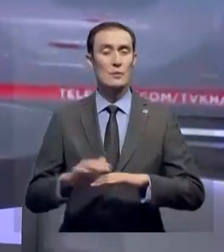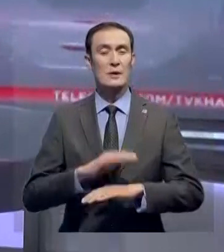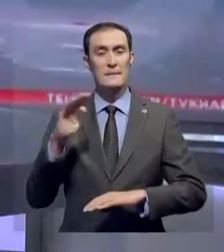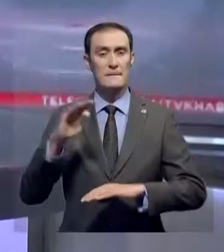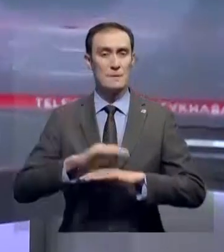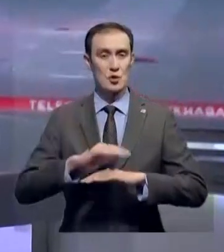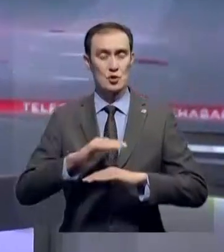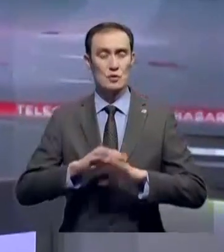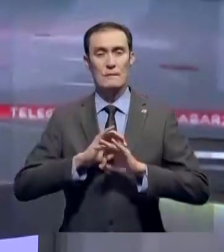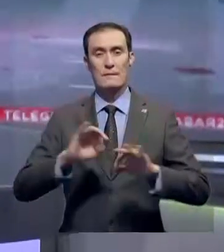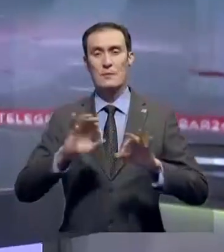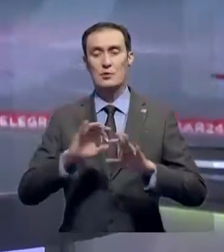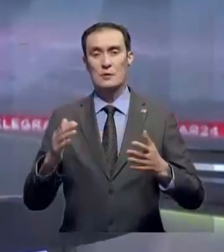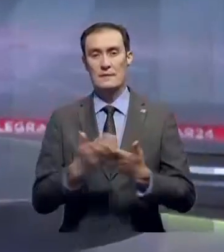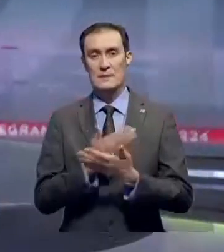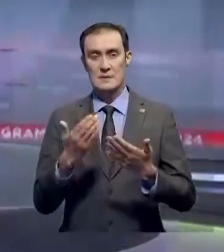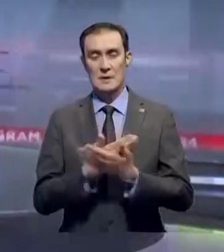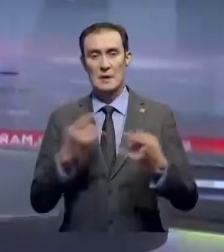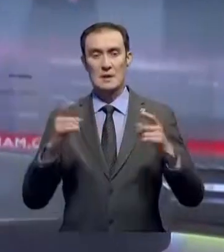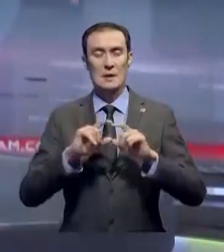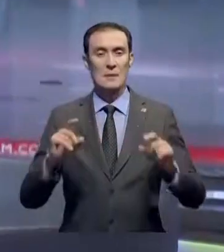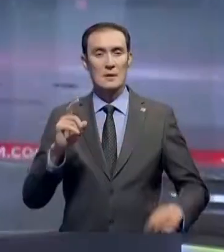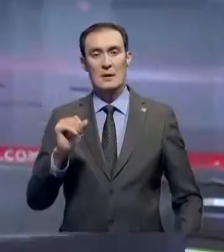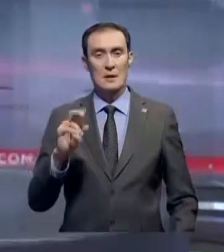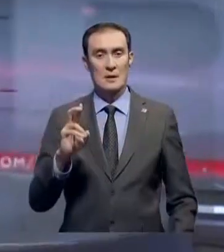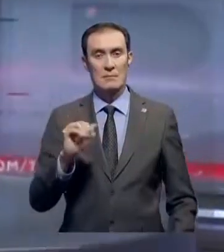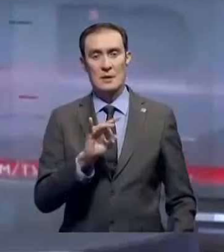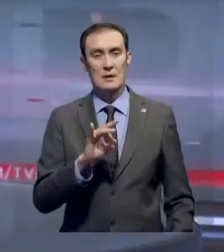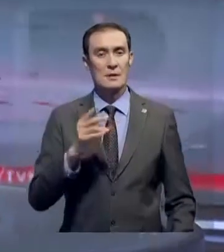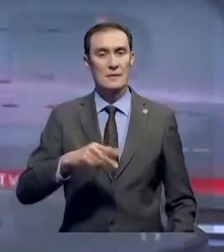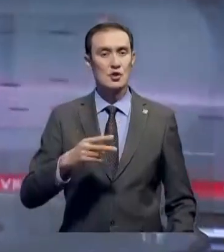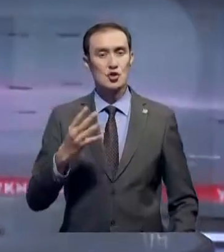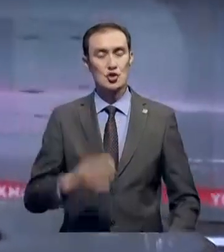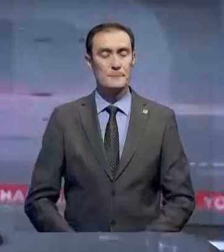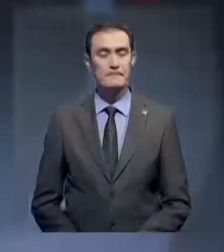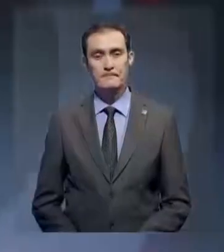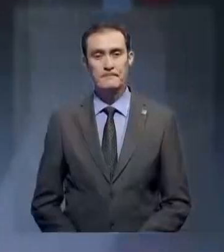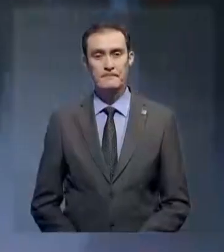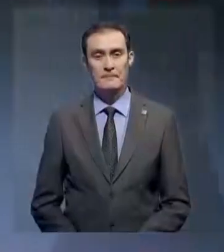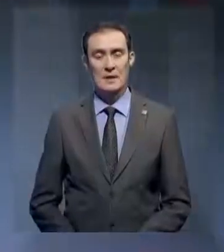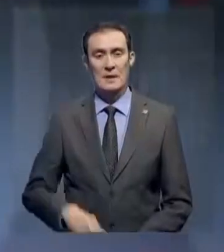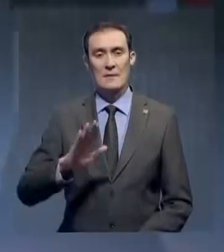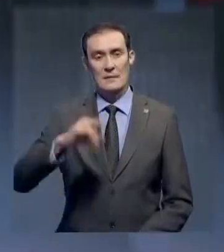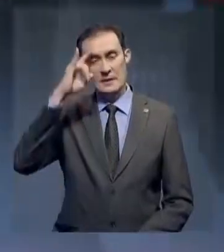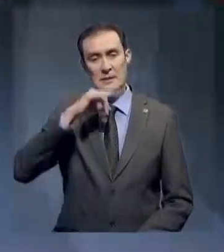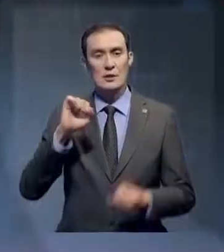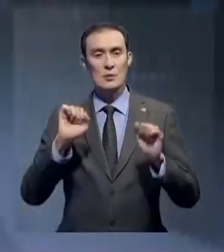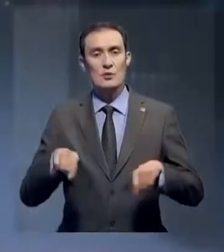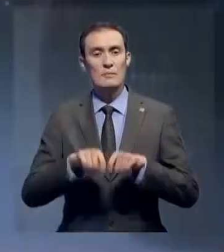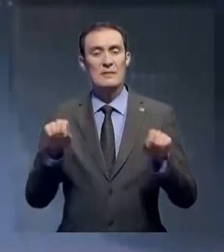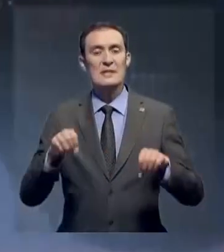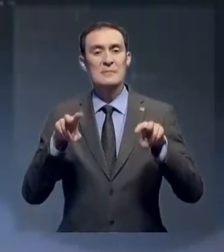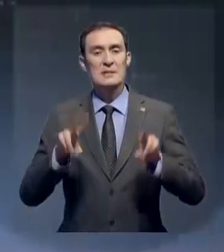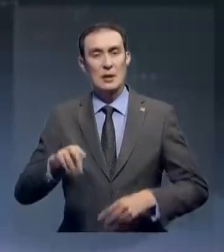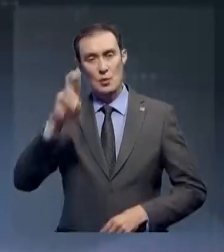Хабар 24 продолжает выпуск новостей. В студии Бутаку Саркулова. Сурдоперевод обеспечивает Хасан Стоян. В Казахстане может появиться